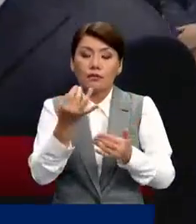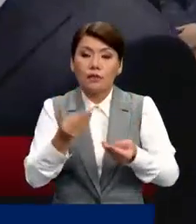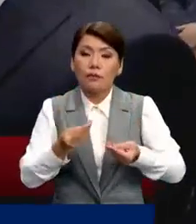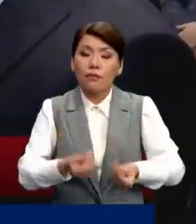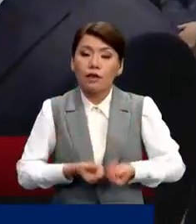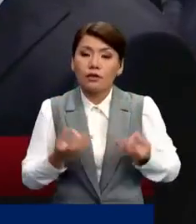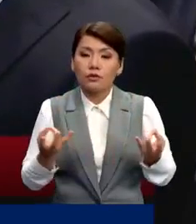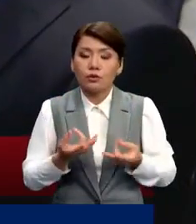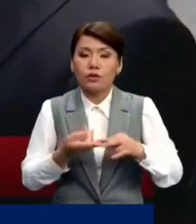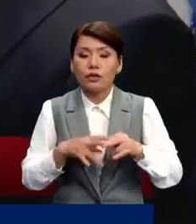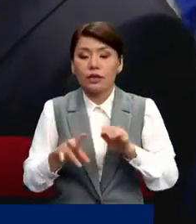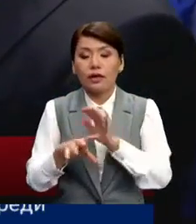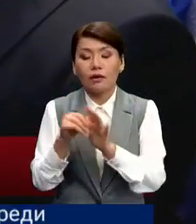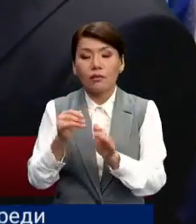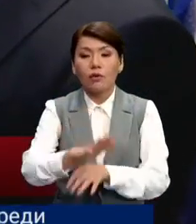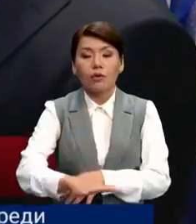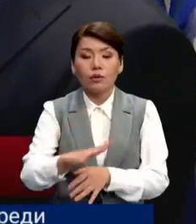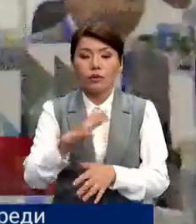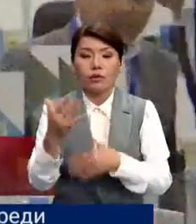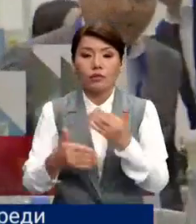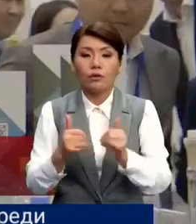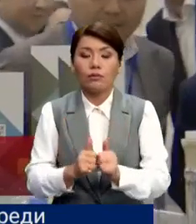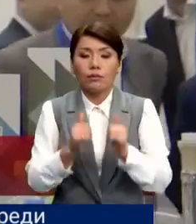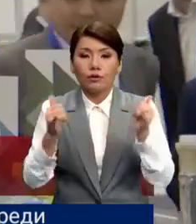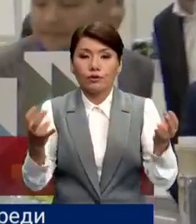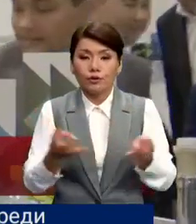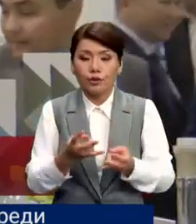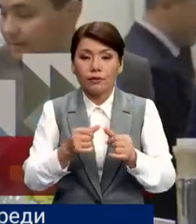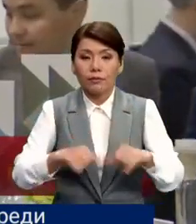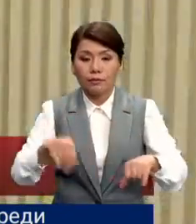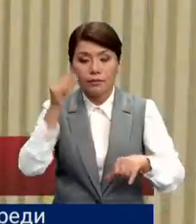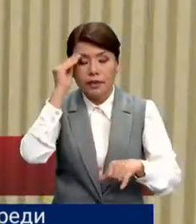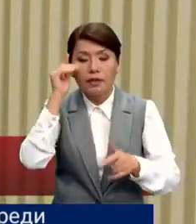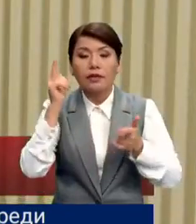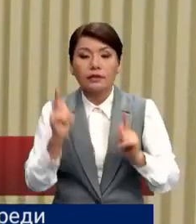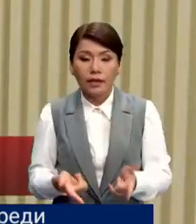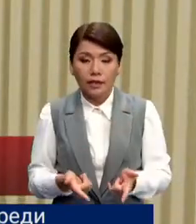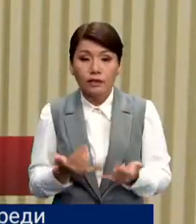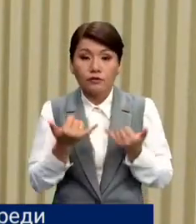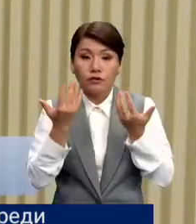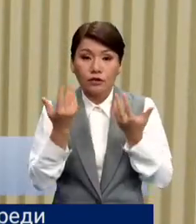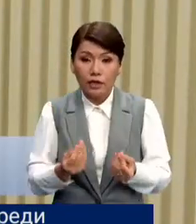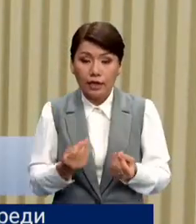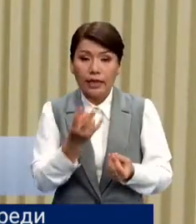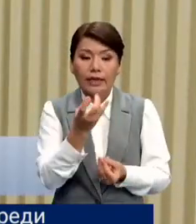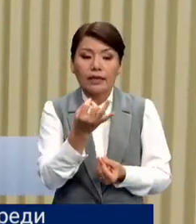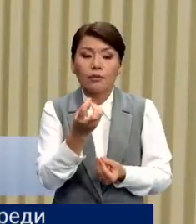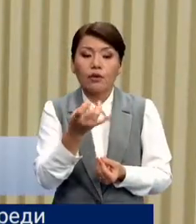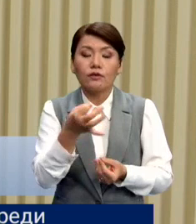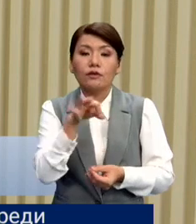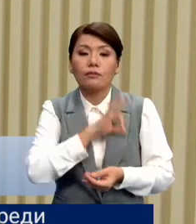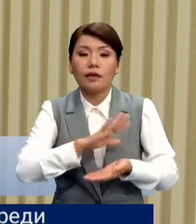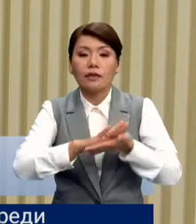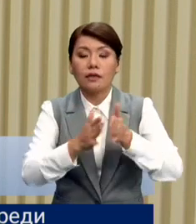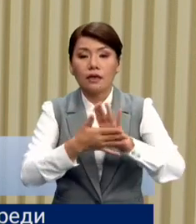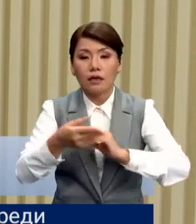Необходимо поднимать инвестиционную привлекательность нефтегазодобывающей отрасли Казахстана, уверены эксперты. На сегодняшний